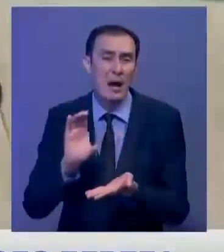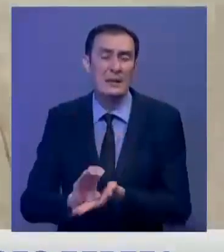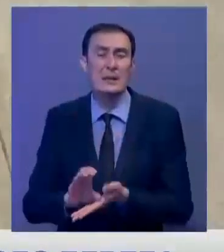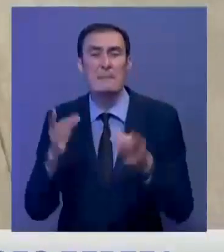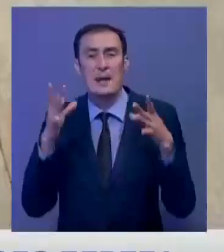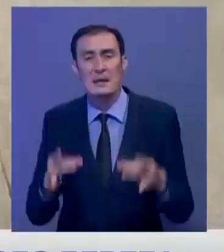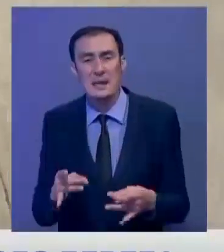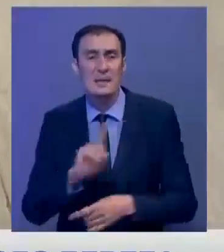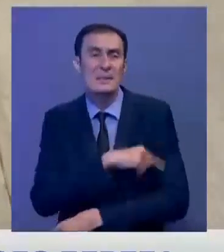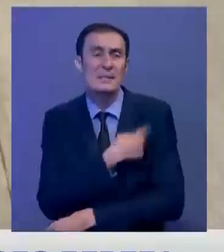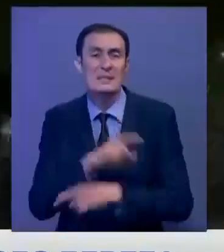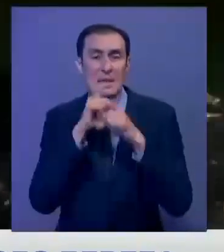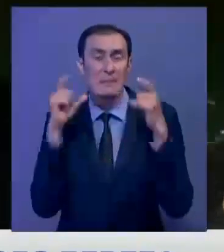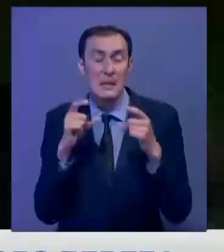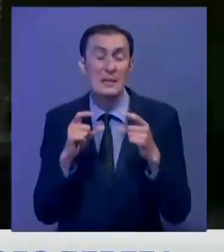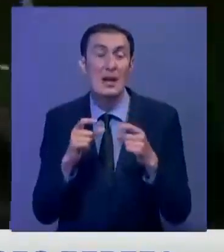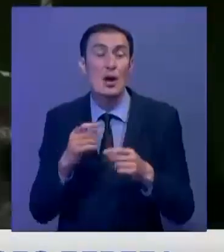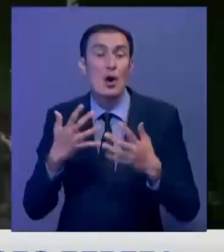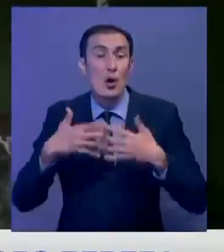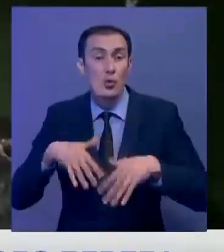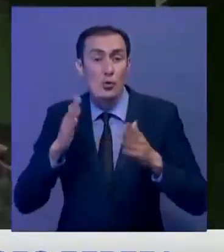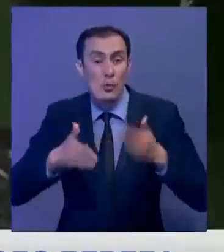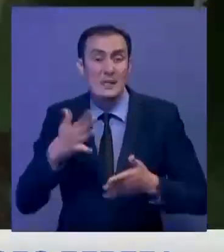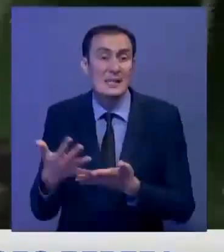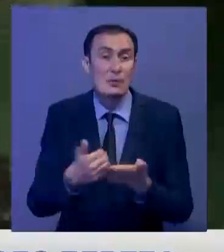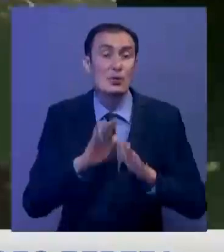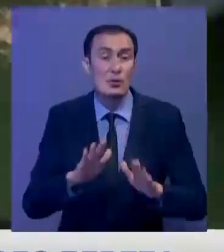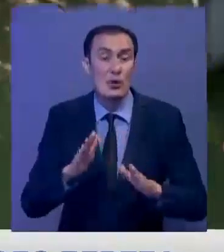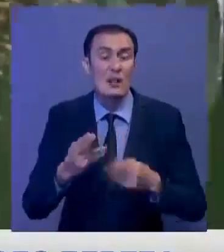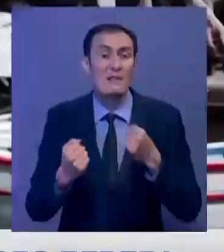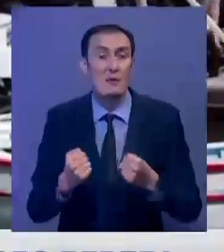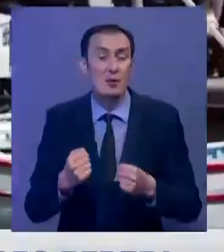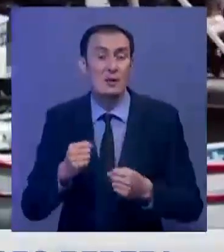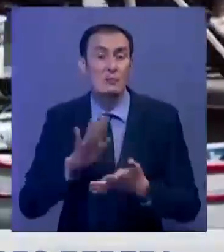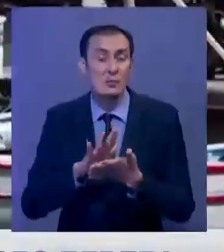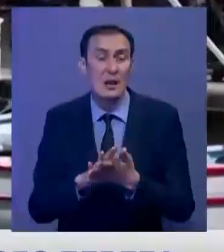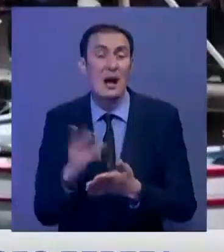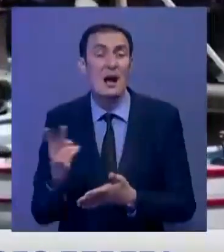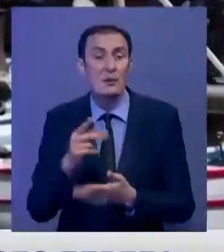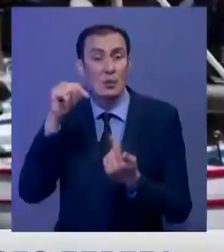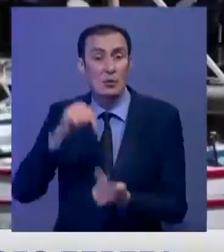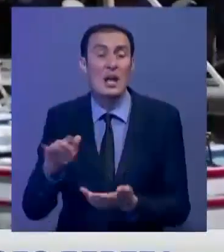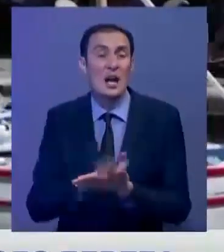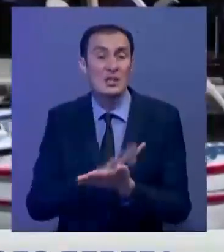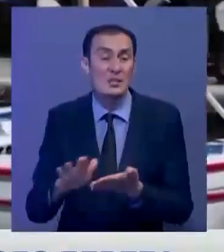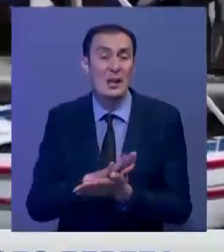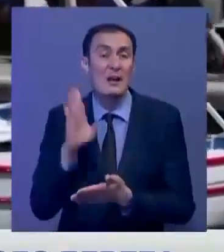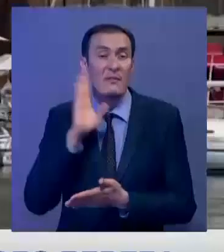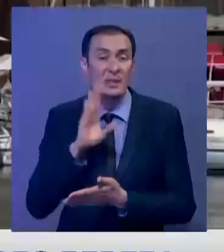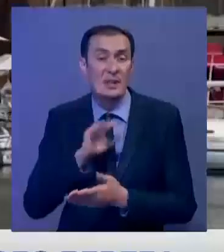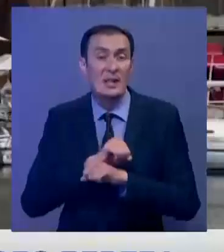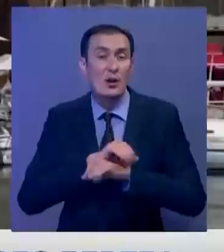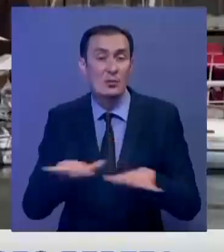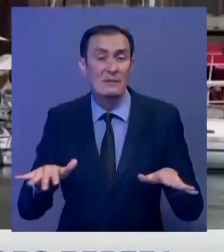банки, пакеты и медицинские маски. Медуза способна собирать не только твердые предметы, ее второе предназначение – очистка поверхности